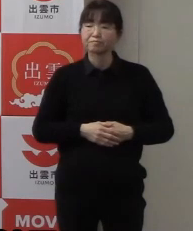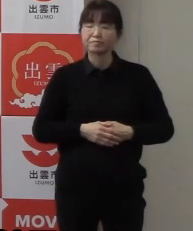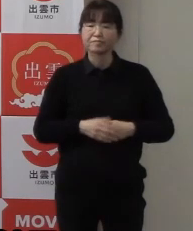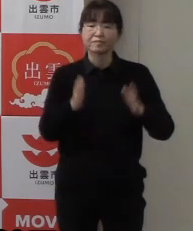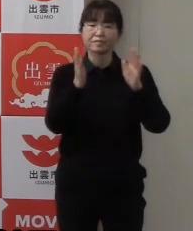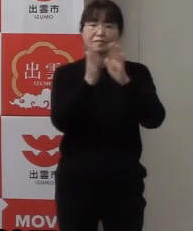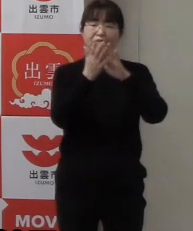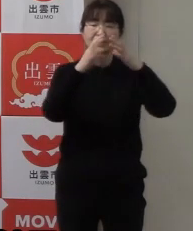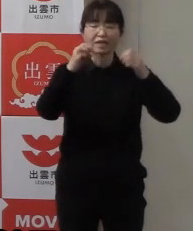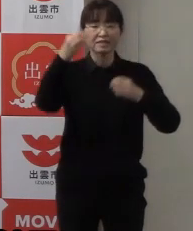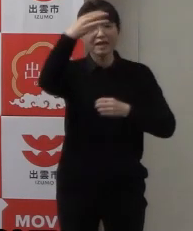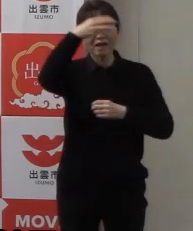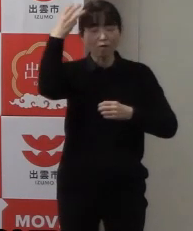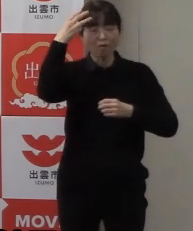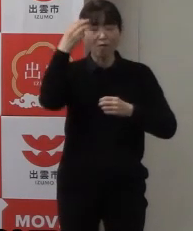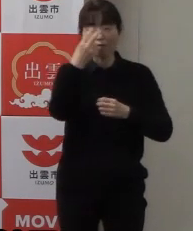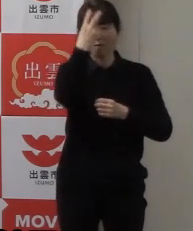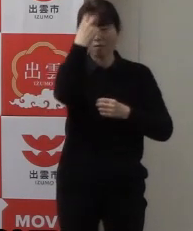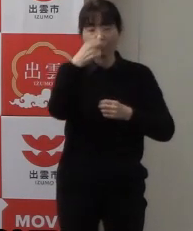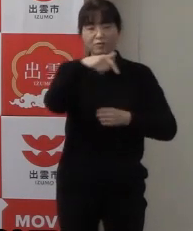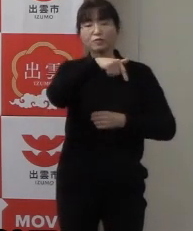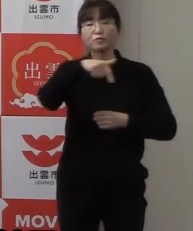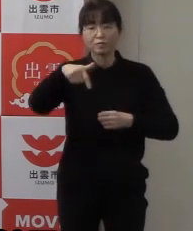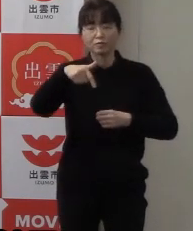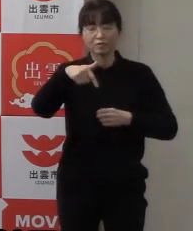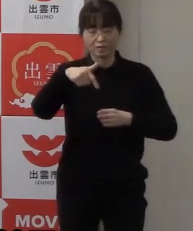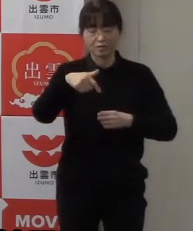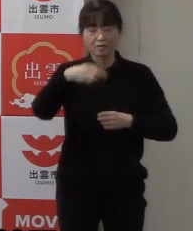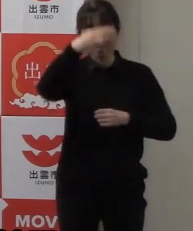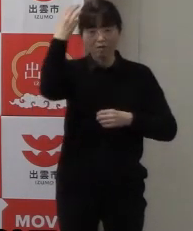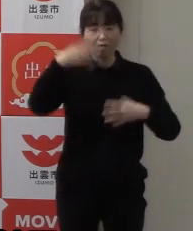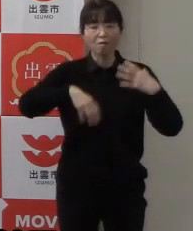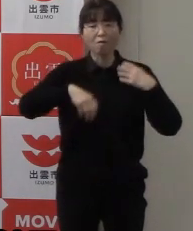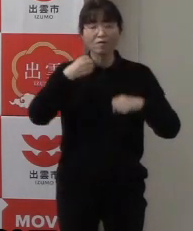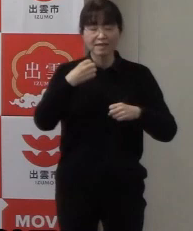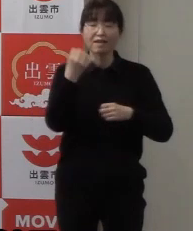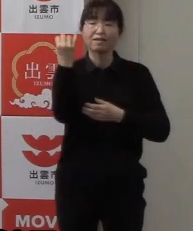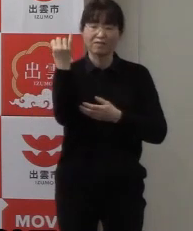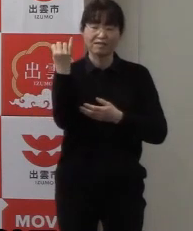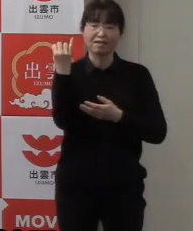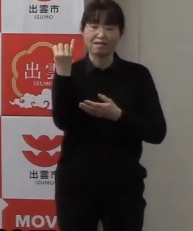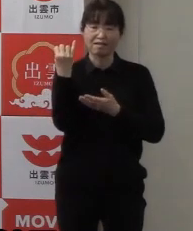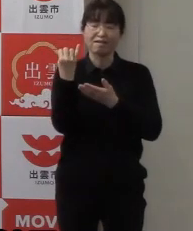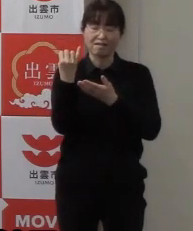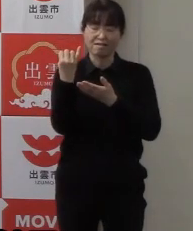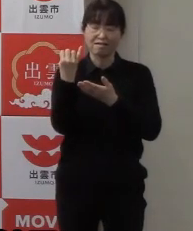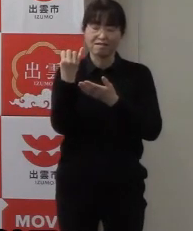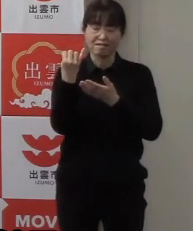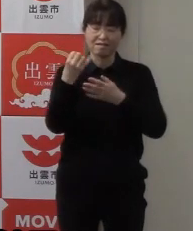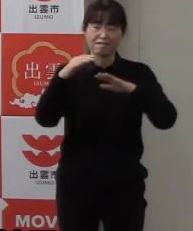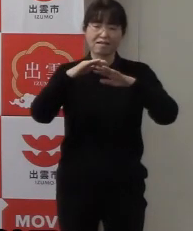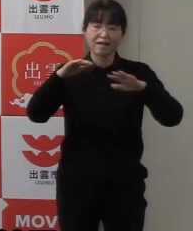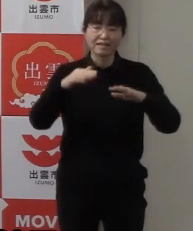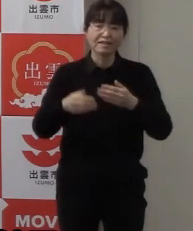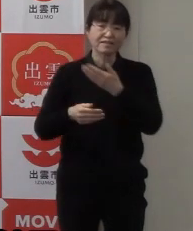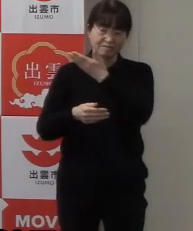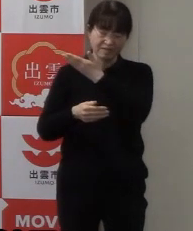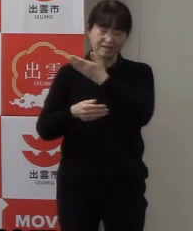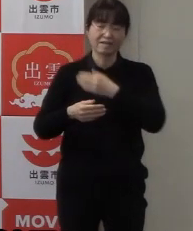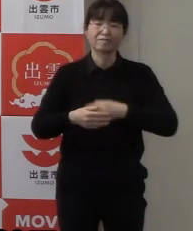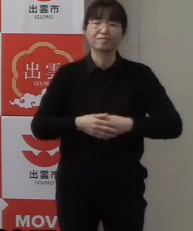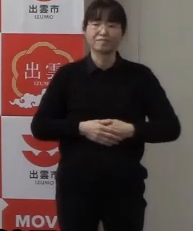大社高校の美術部の高校生の方がこちらの方デザインをしてもらいまして